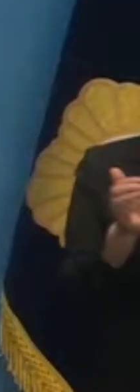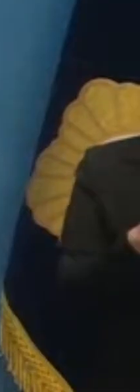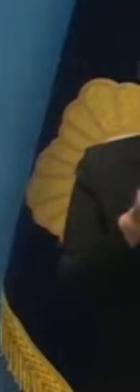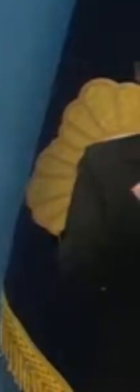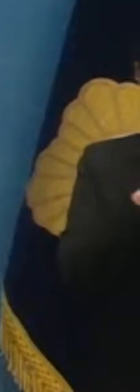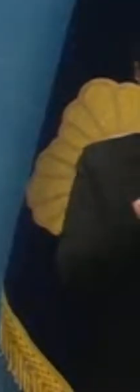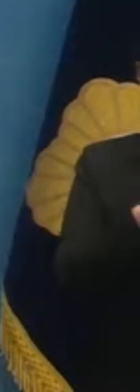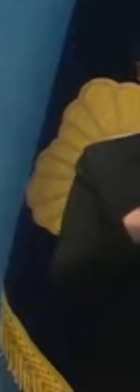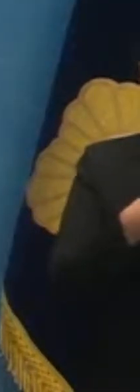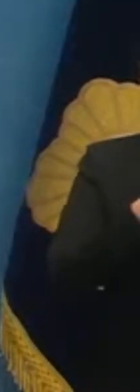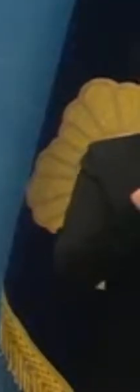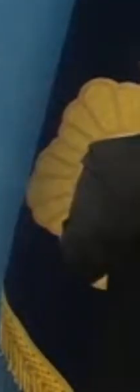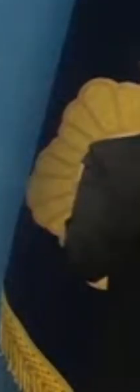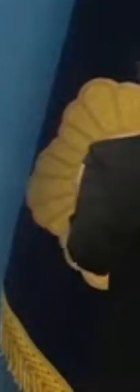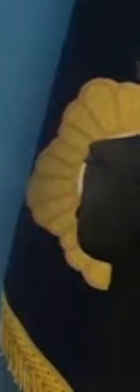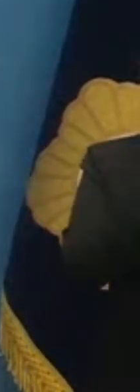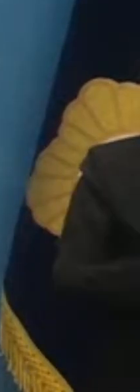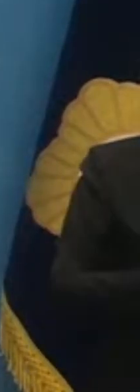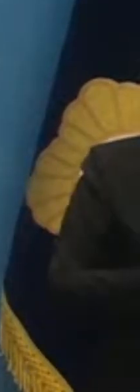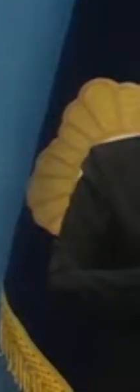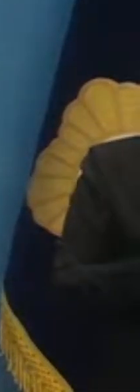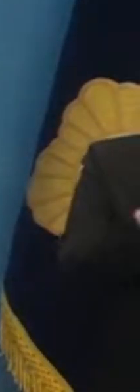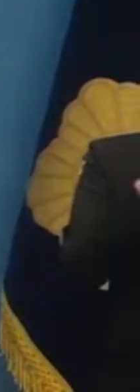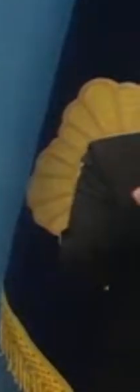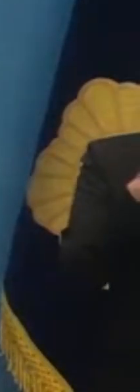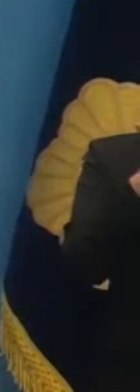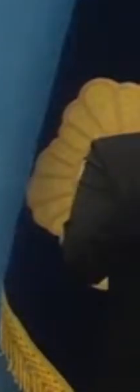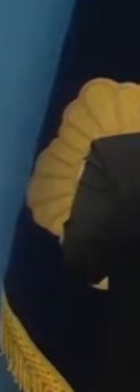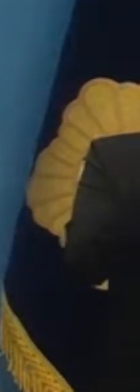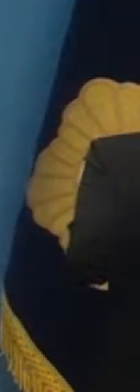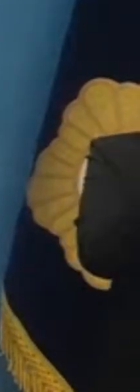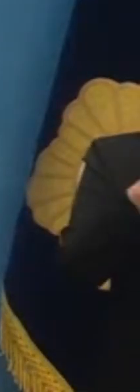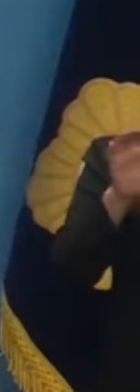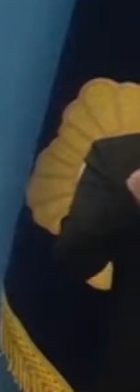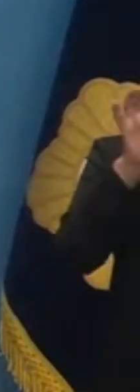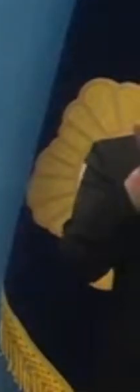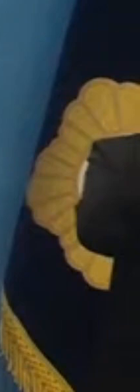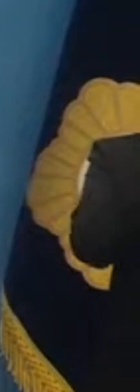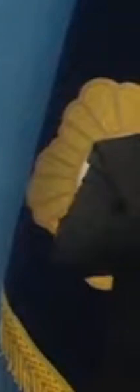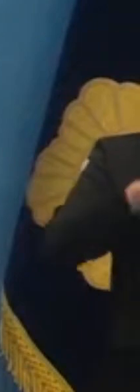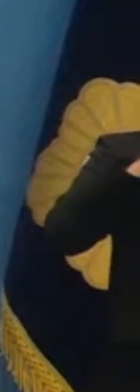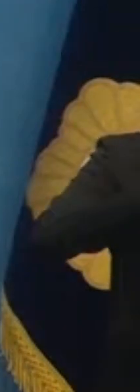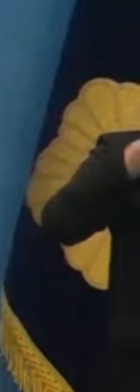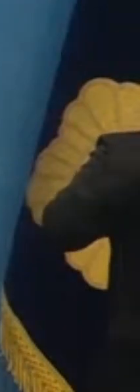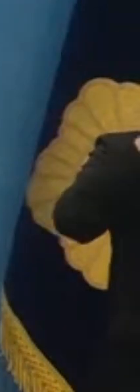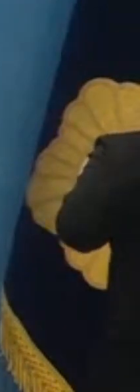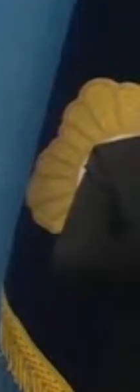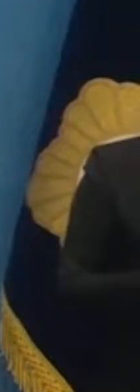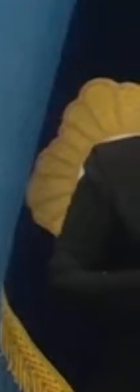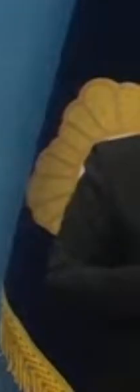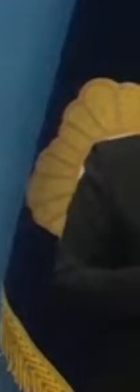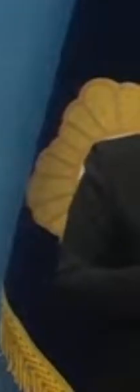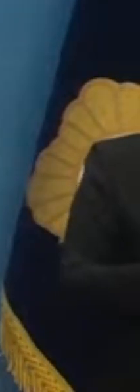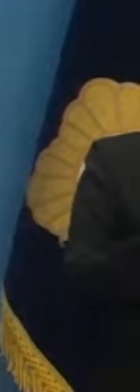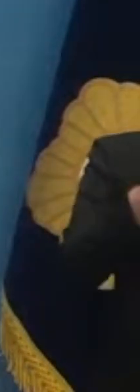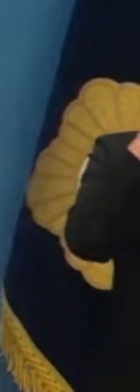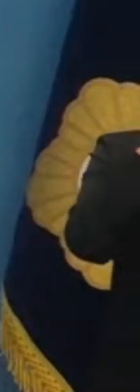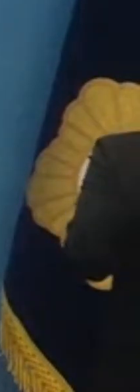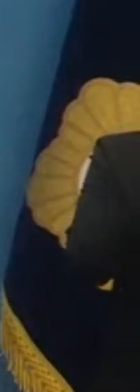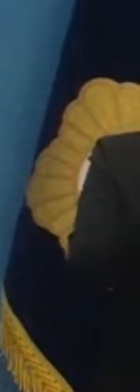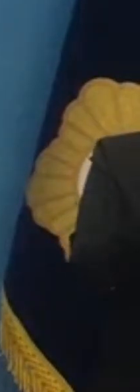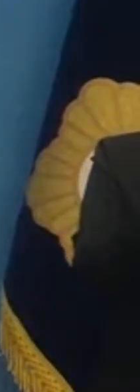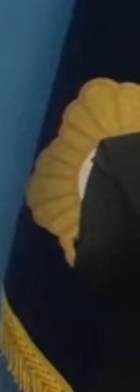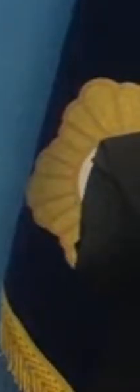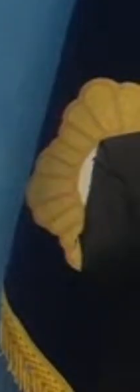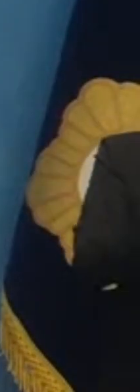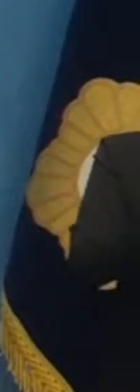위협성 발언이 10회 이상 반복적으로 게시한 사례도 확인되었습니다. 아울러 네이버 뉴스 기사 댓글에는